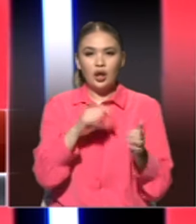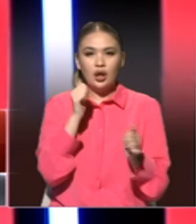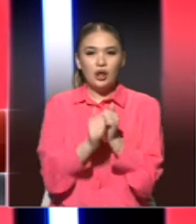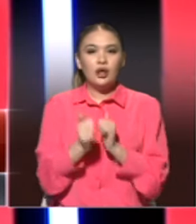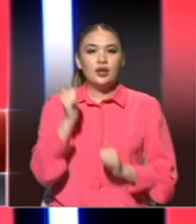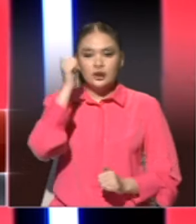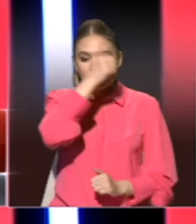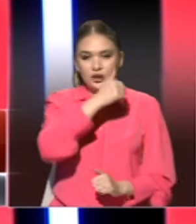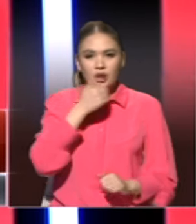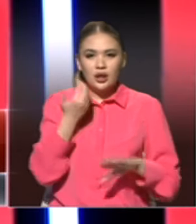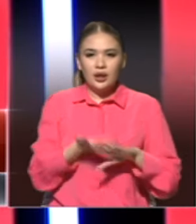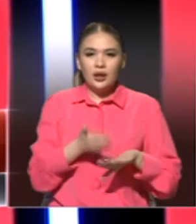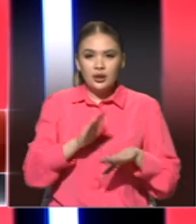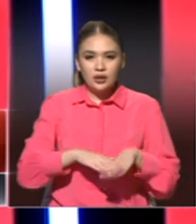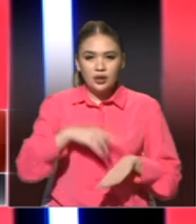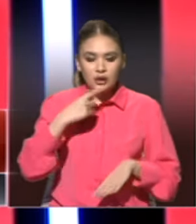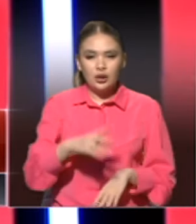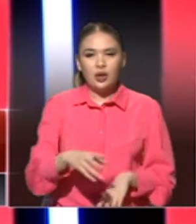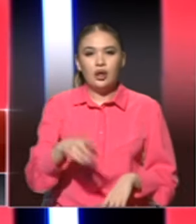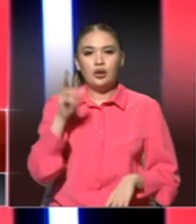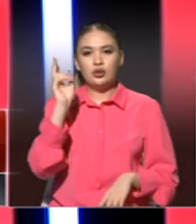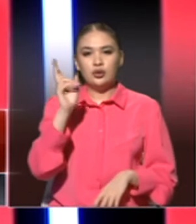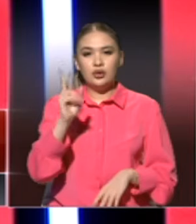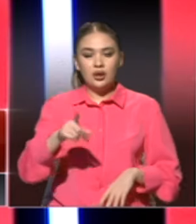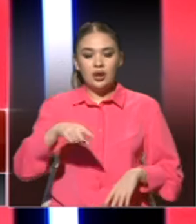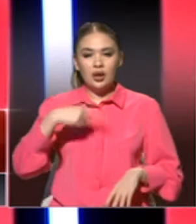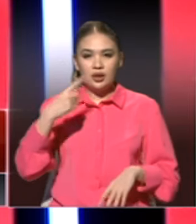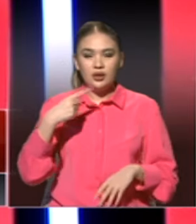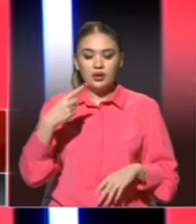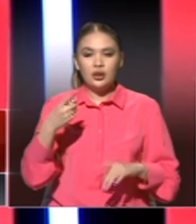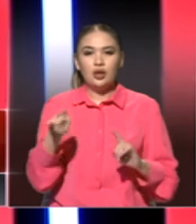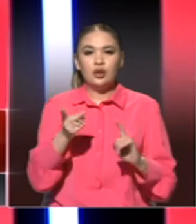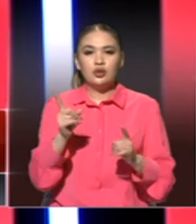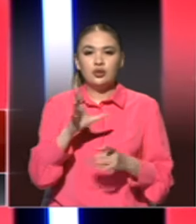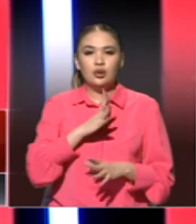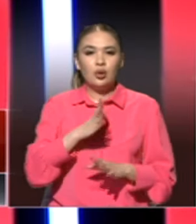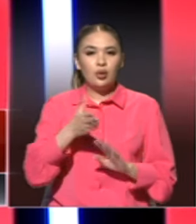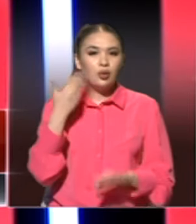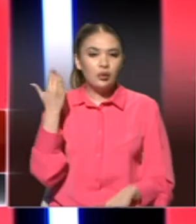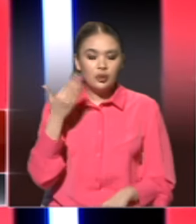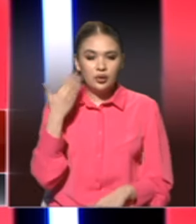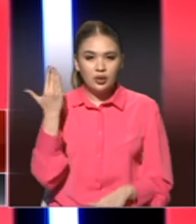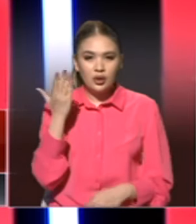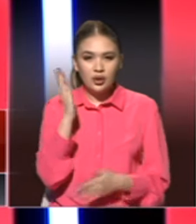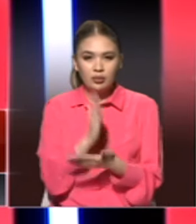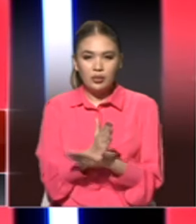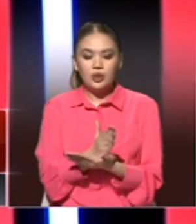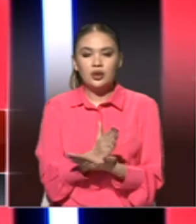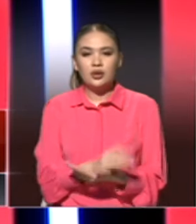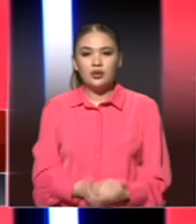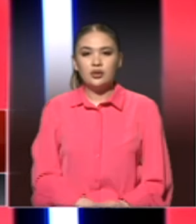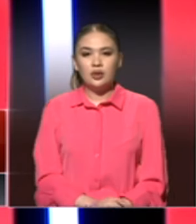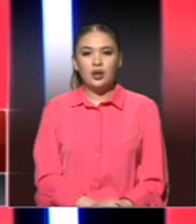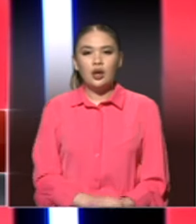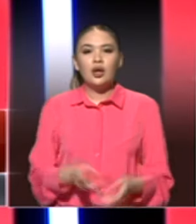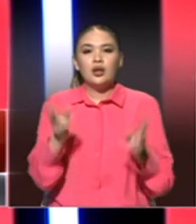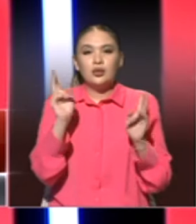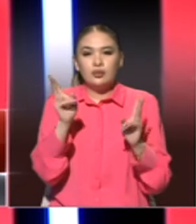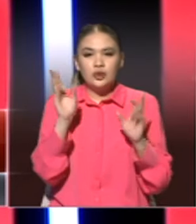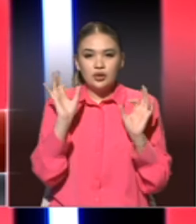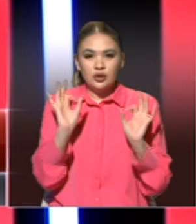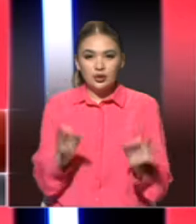қиындап барады дейді. Кейбіреулер айтады, керісінше ұбытының сұрақтары оп-оңай болып кетті деген сияқты сыңайдағы пікір танытып жатыр. Кімдікі дұрыс?